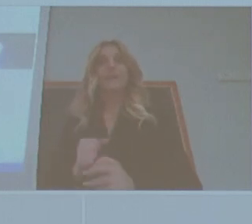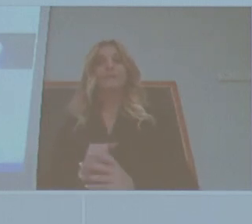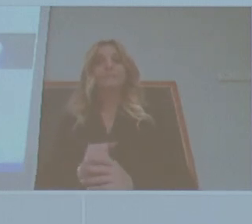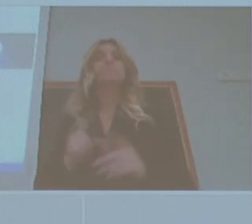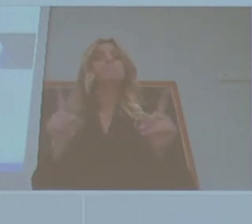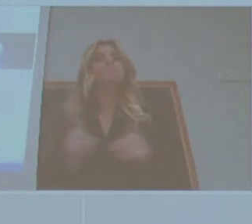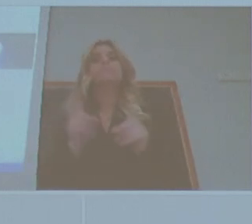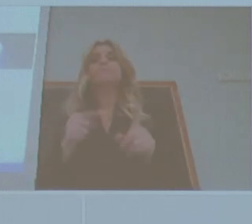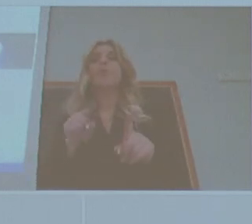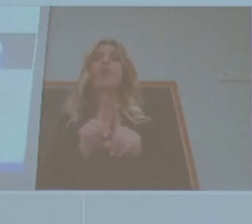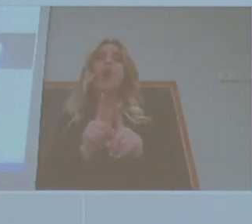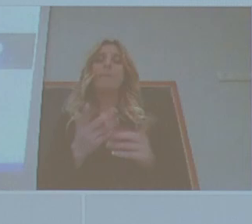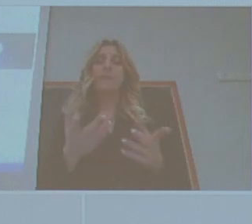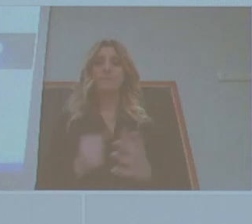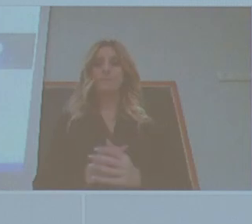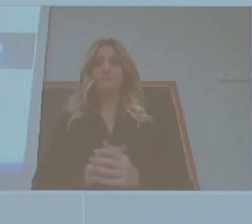come centri di